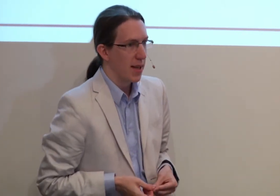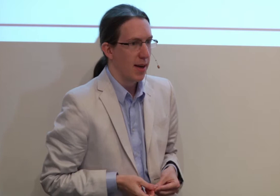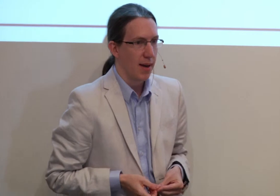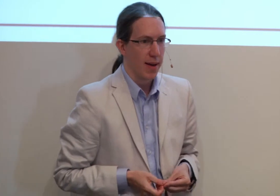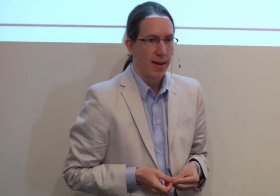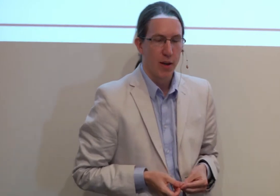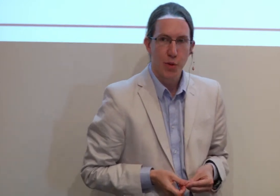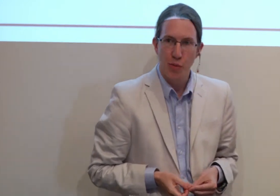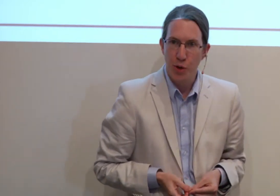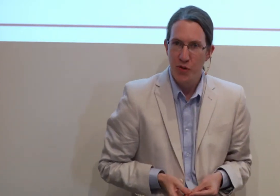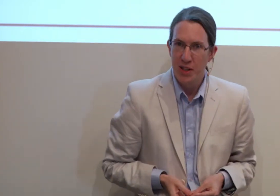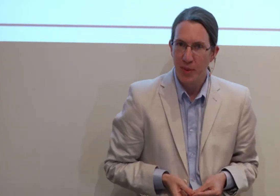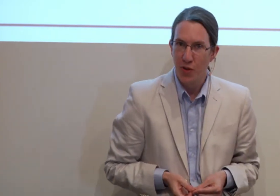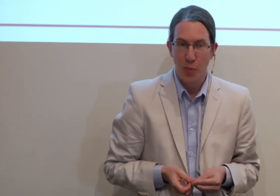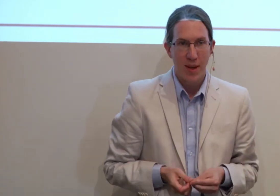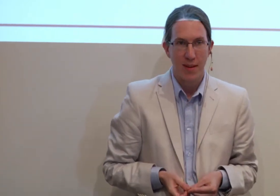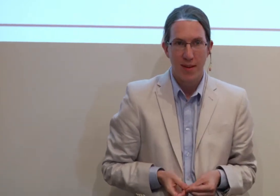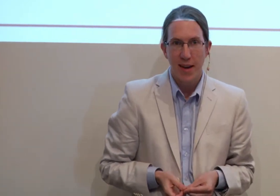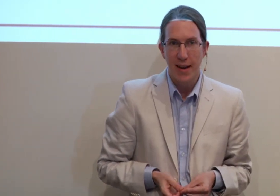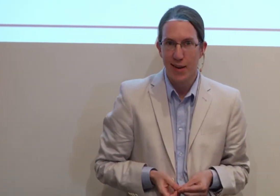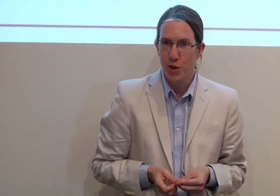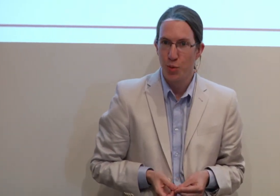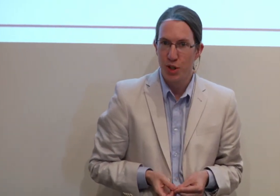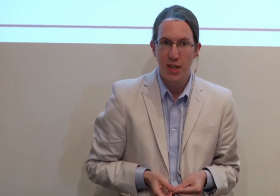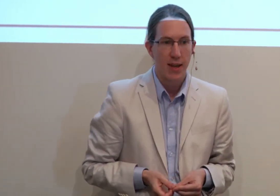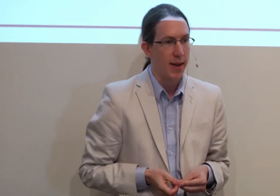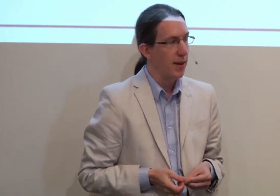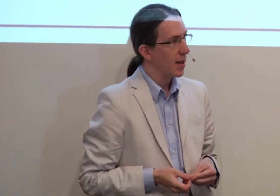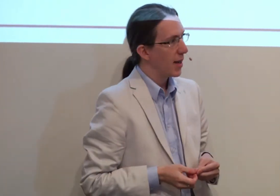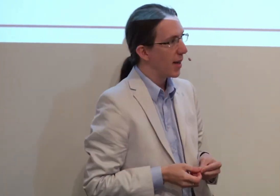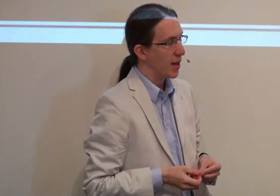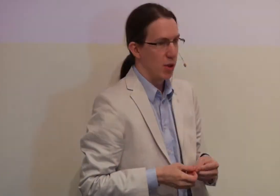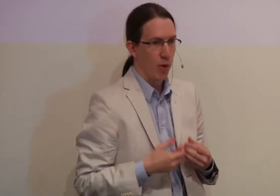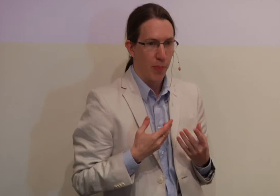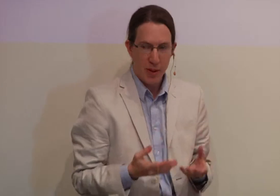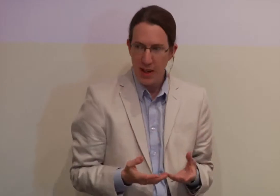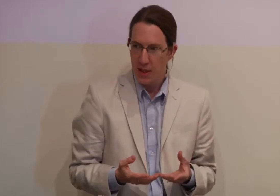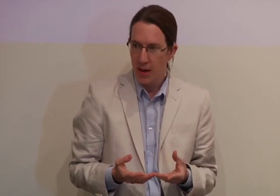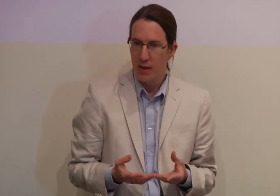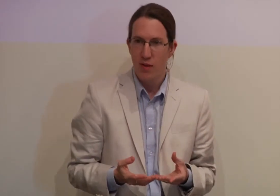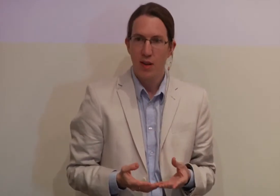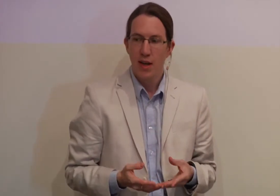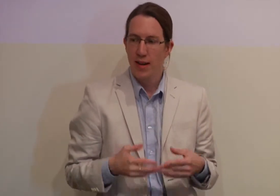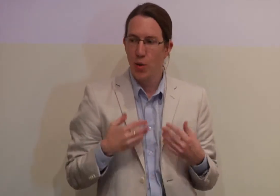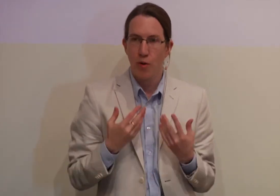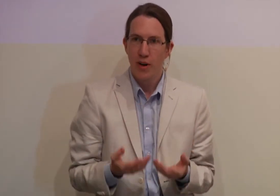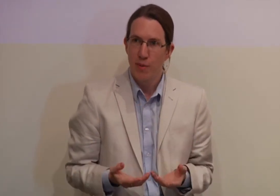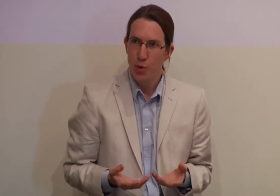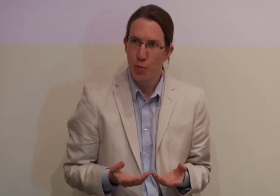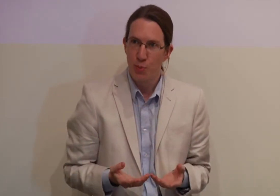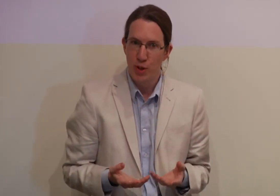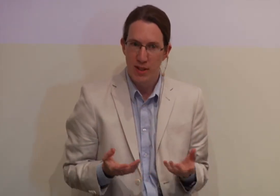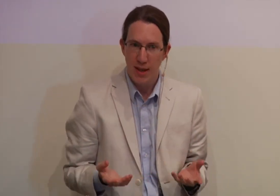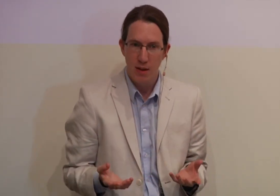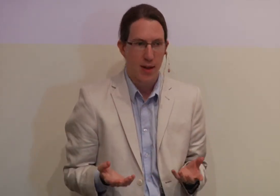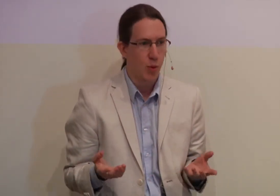Det vill säga en del av studieförbundens verksamhet som inte är studiecirklar. Det handlar alltså om öppen verksamhet där någon